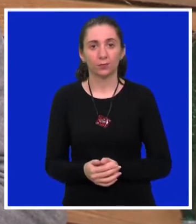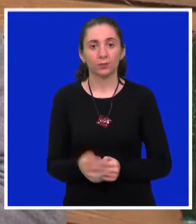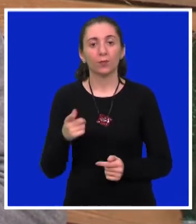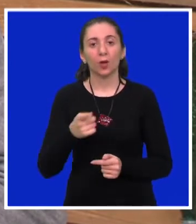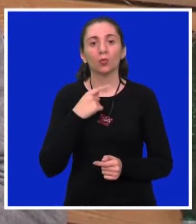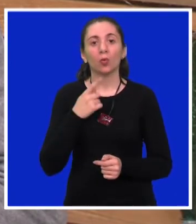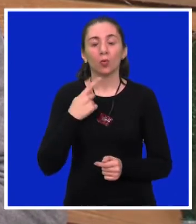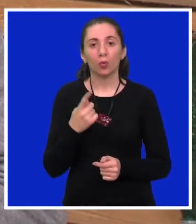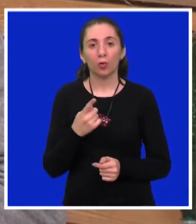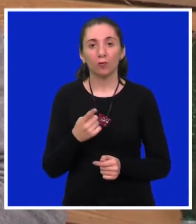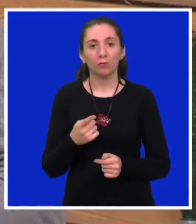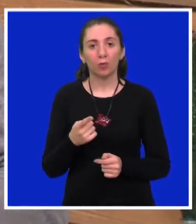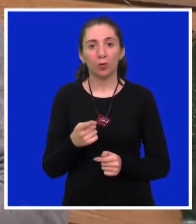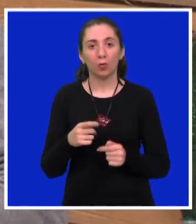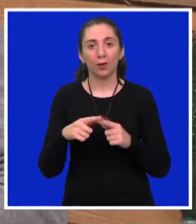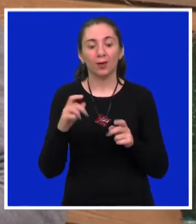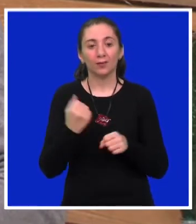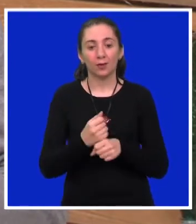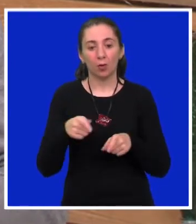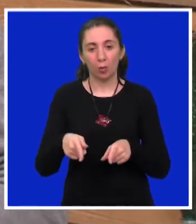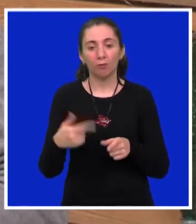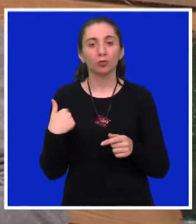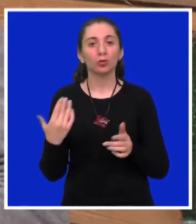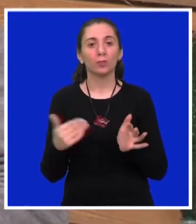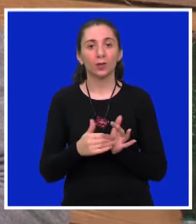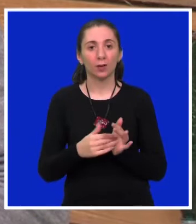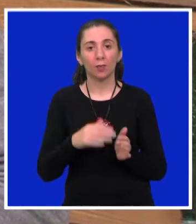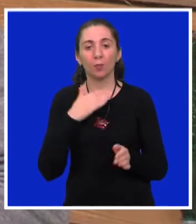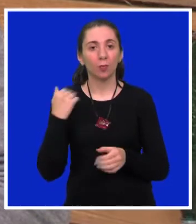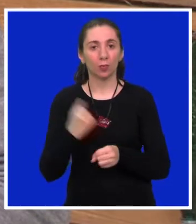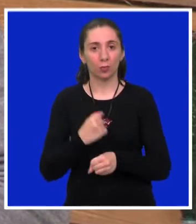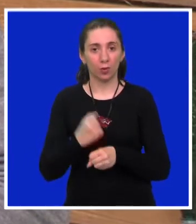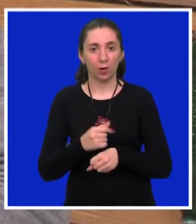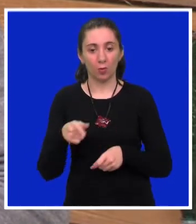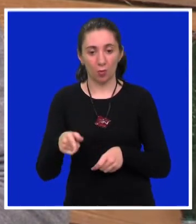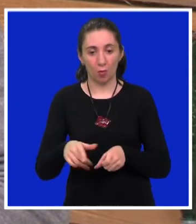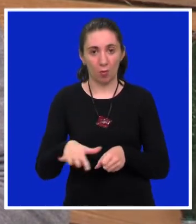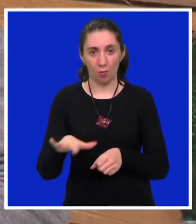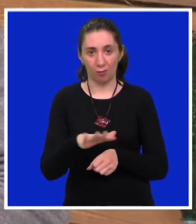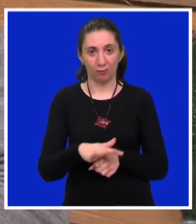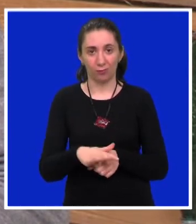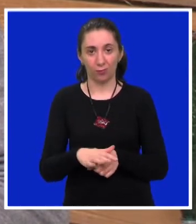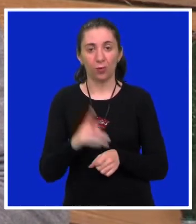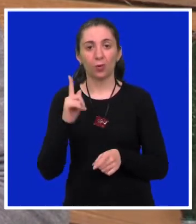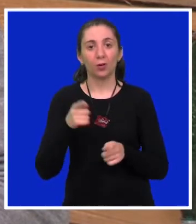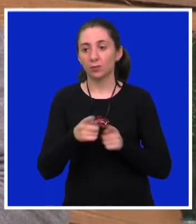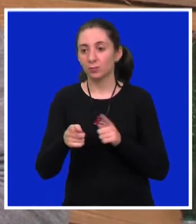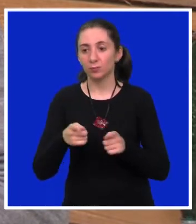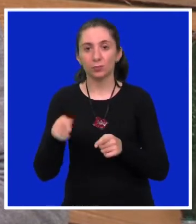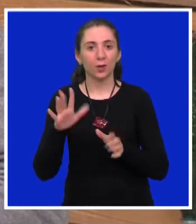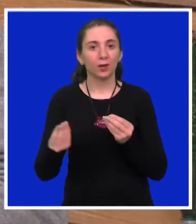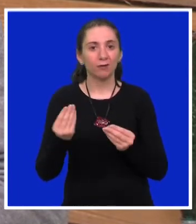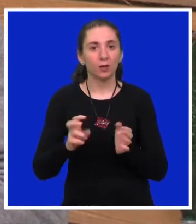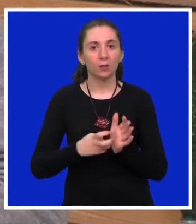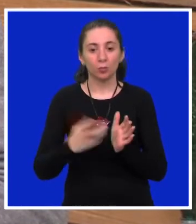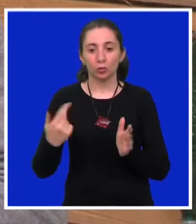ali to samo govori upravo na tragu ovoga koliko u stvari moramo raditi na ovom polju i u stvari ukazuje da ovi